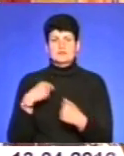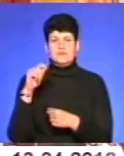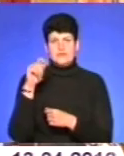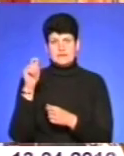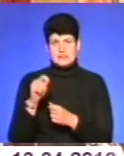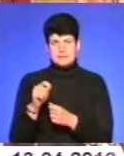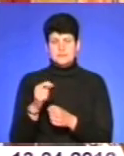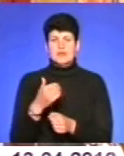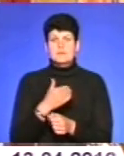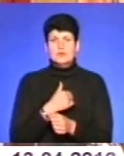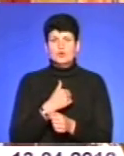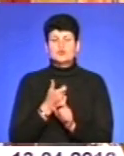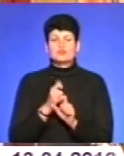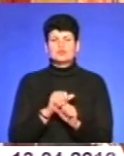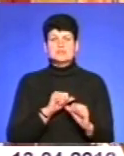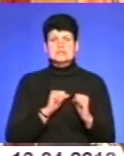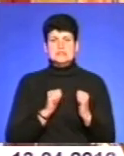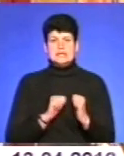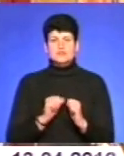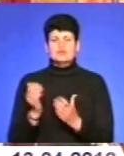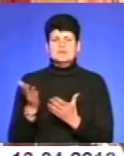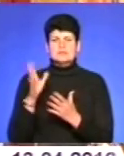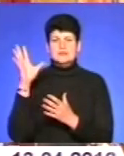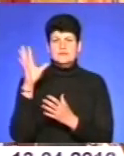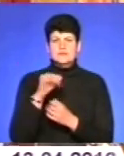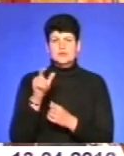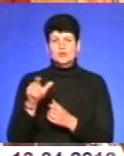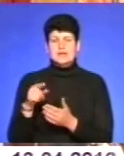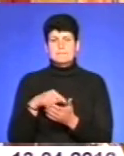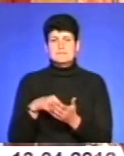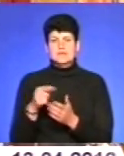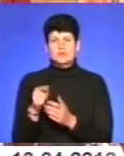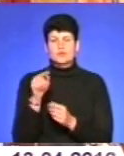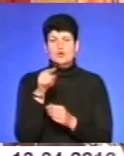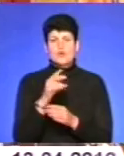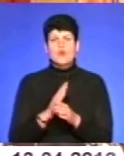І ми хочемо дуже сердечно запросити всіх жителів міста та його гостей